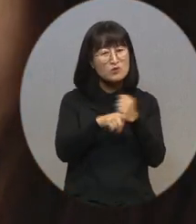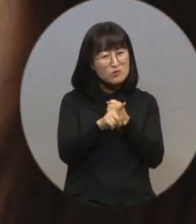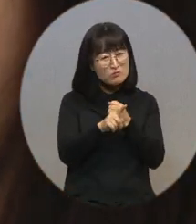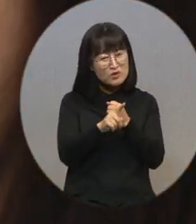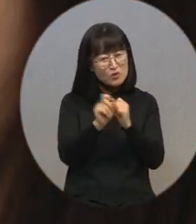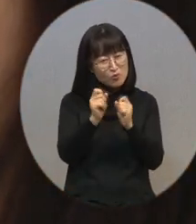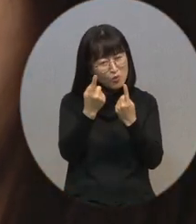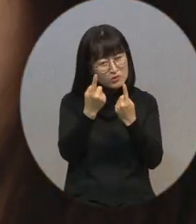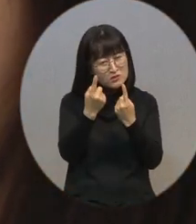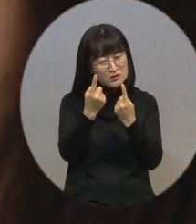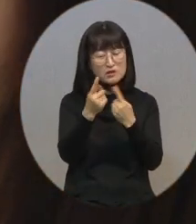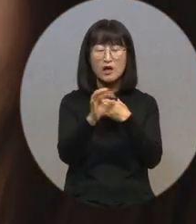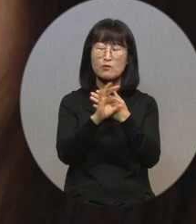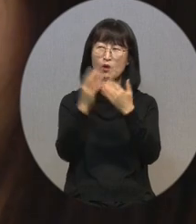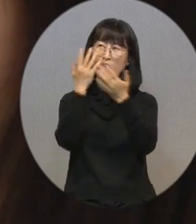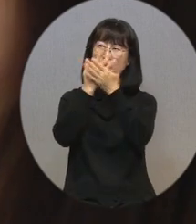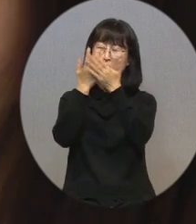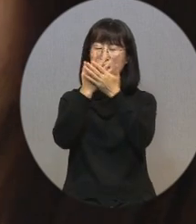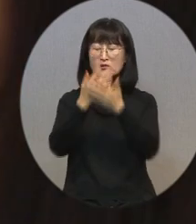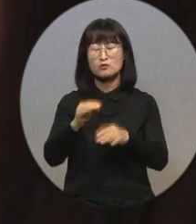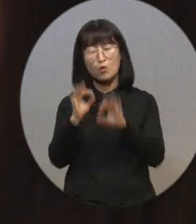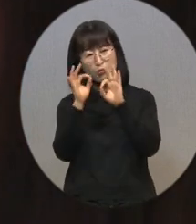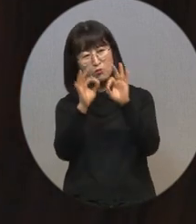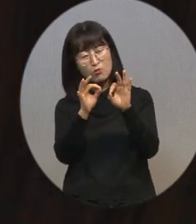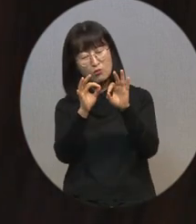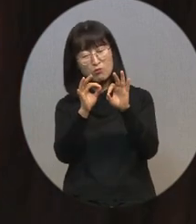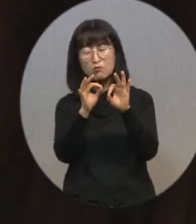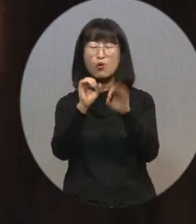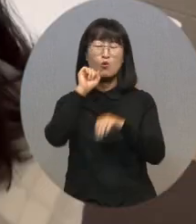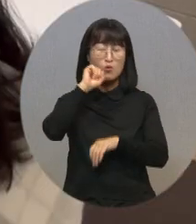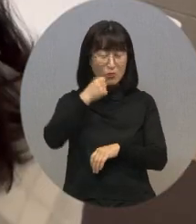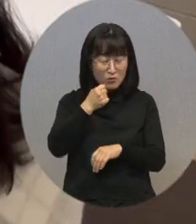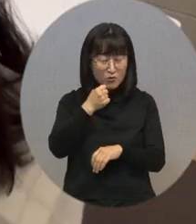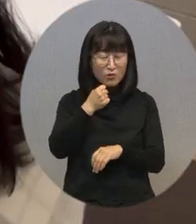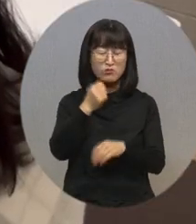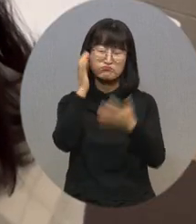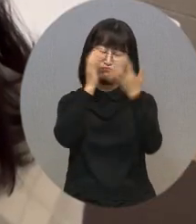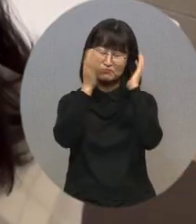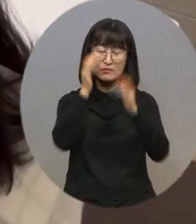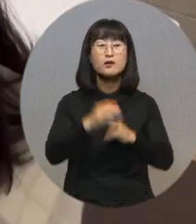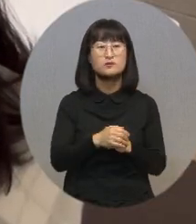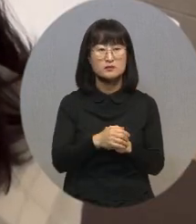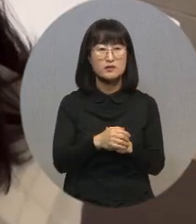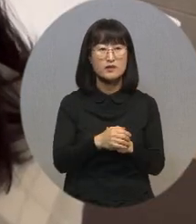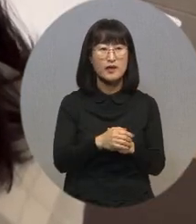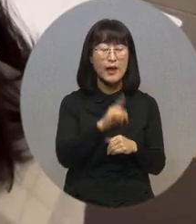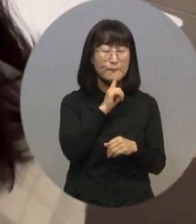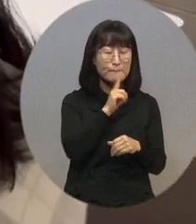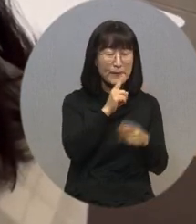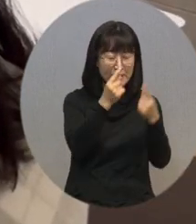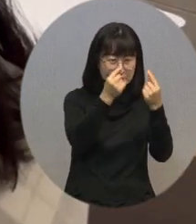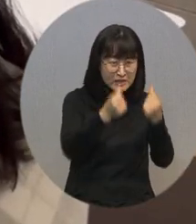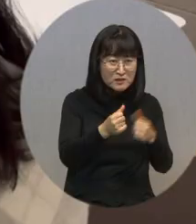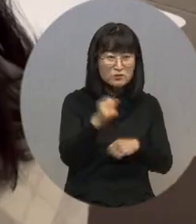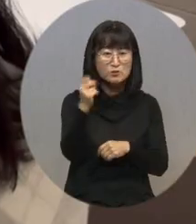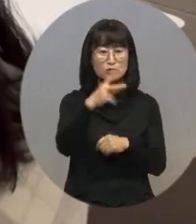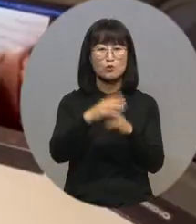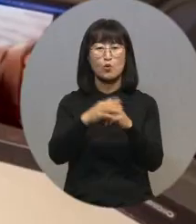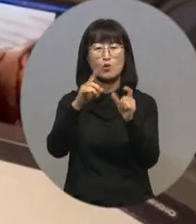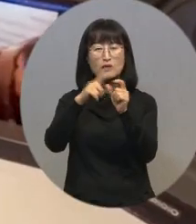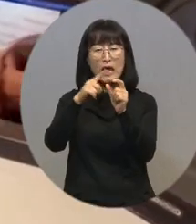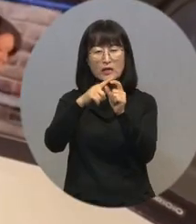오히려 궁금증으로 다가갈 수 있습니다. 비슷한 발음과 동음이어 표현에서 오는 혼동을 없애기